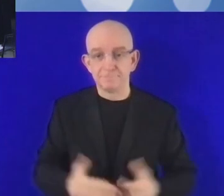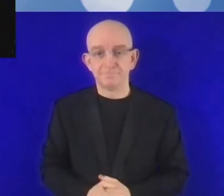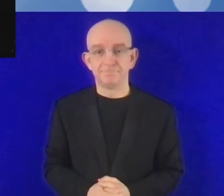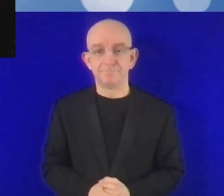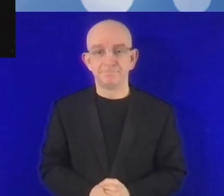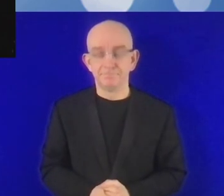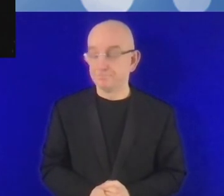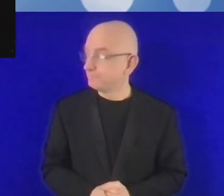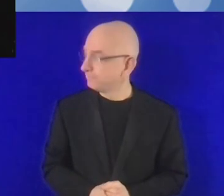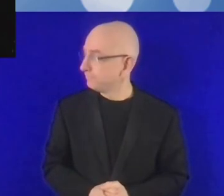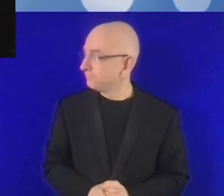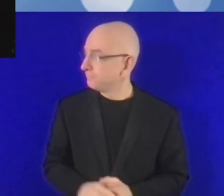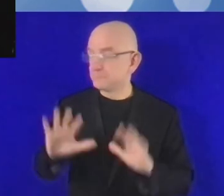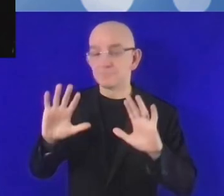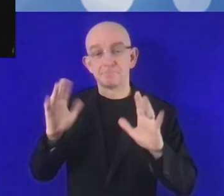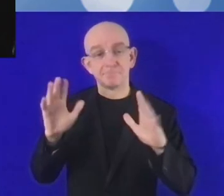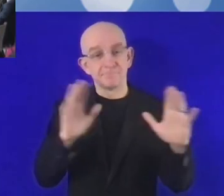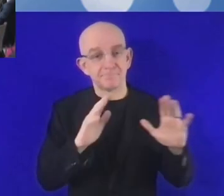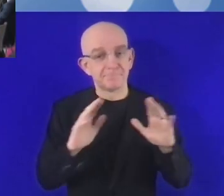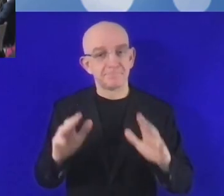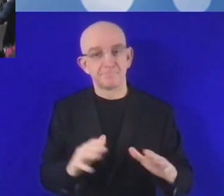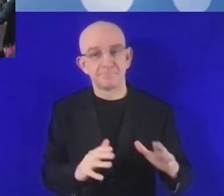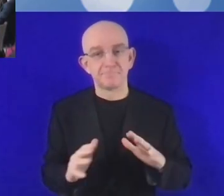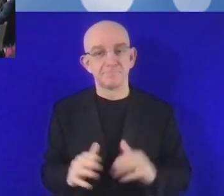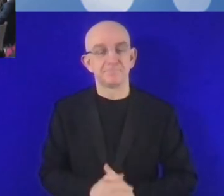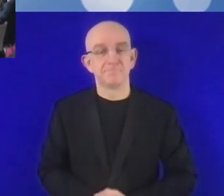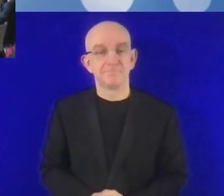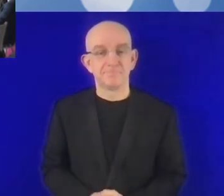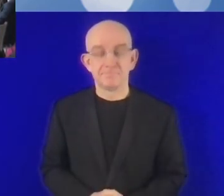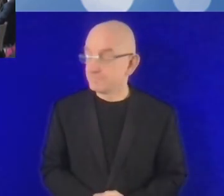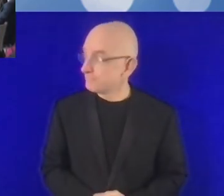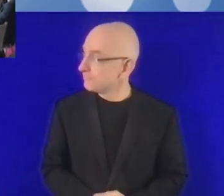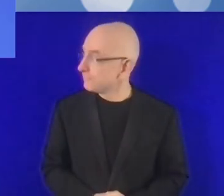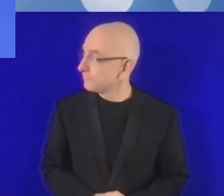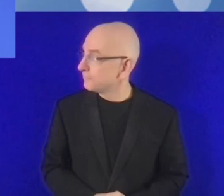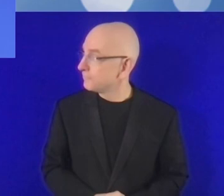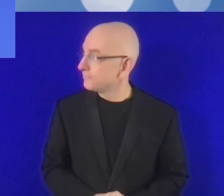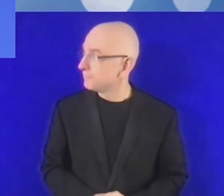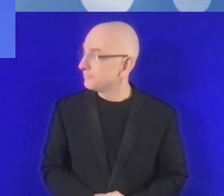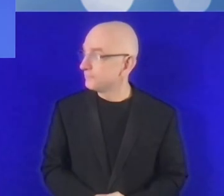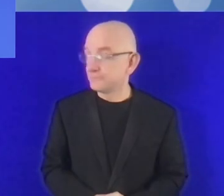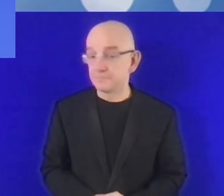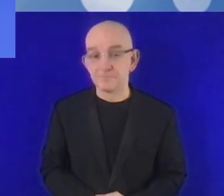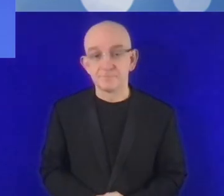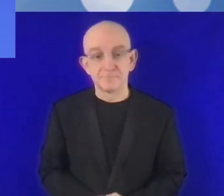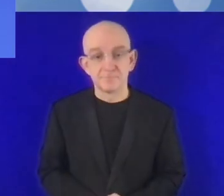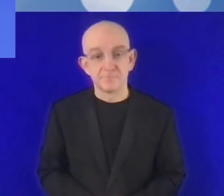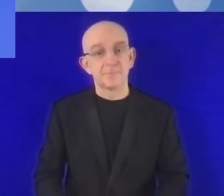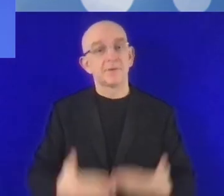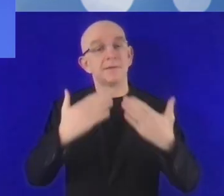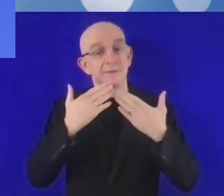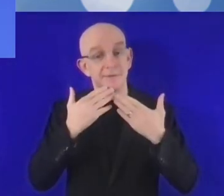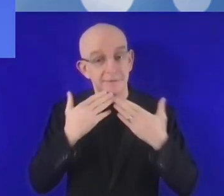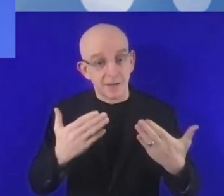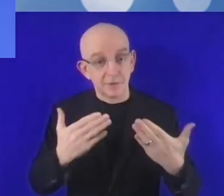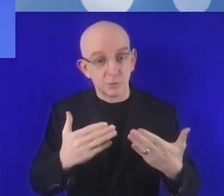получил возможность и желаю вам удачного проведения прений. Dear participants, I join Secretary-General